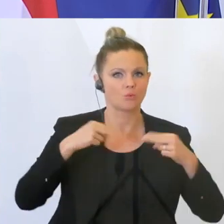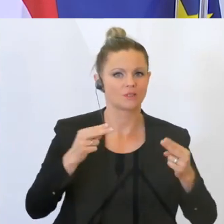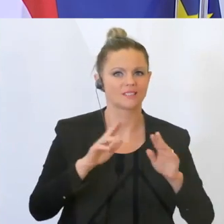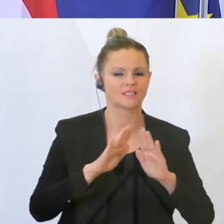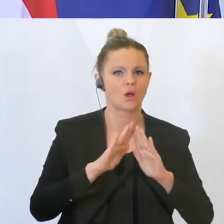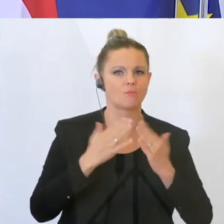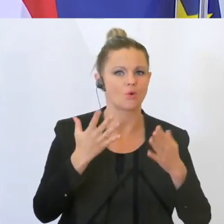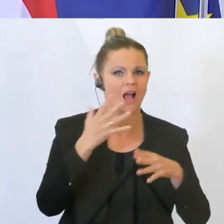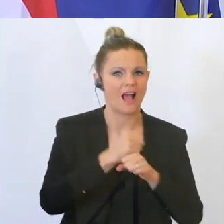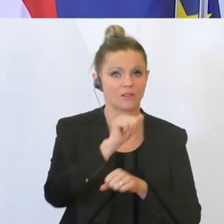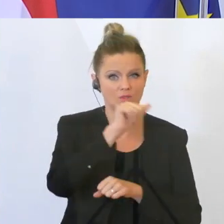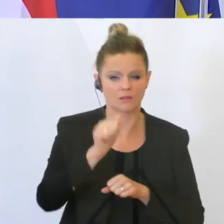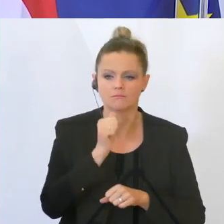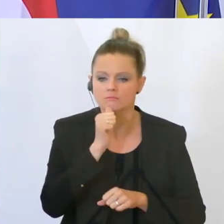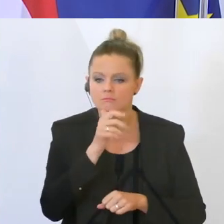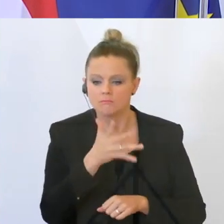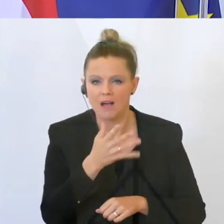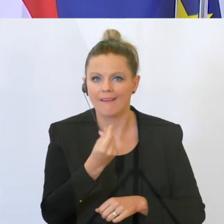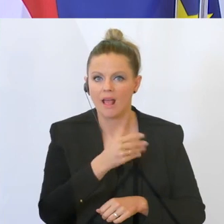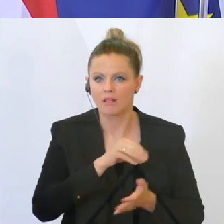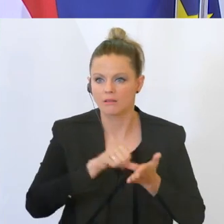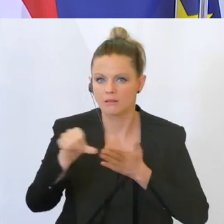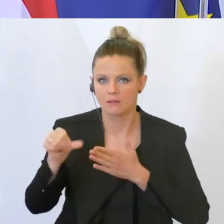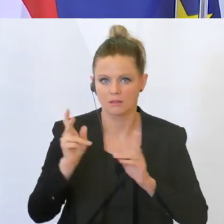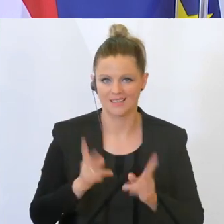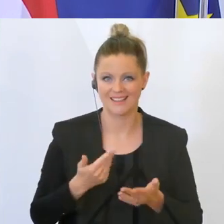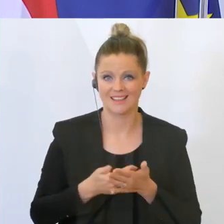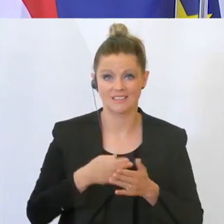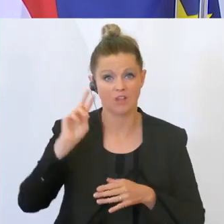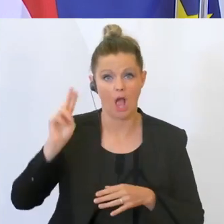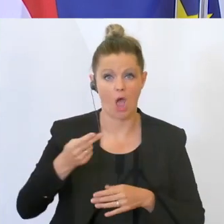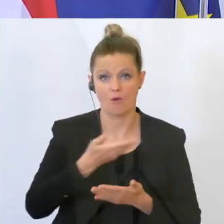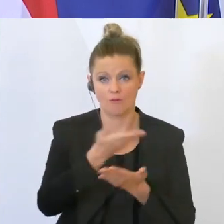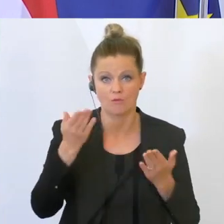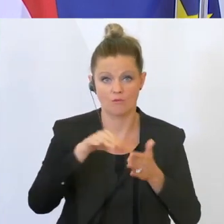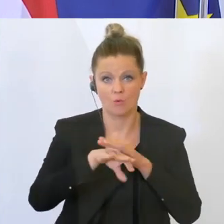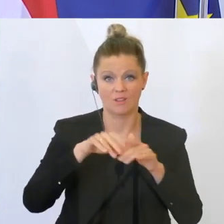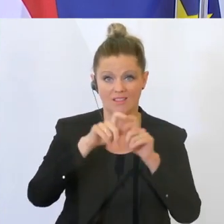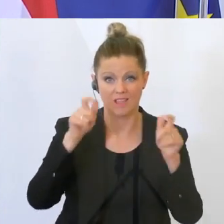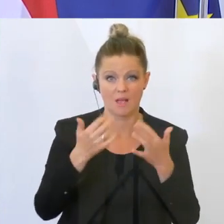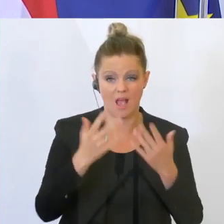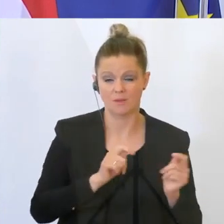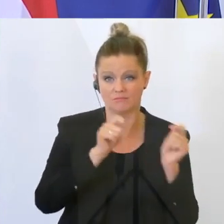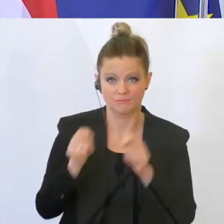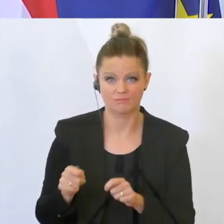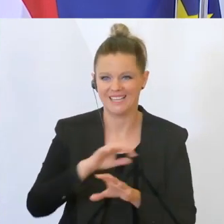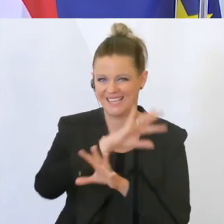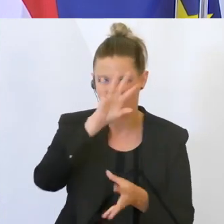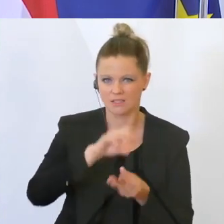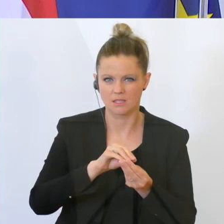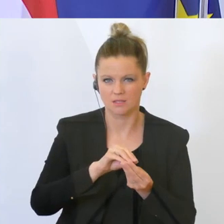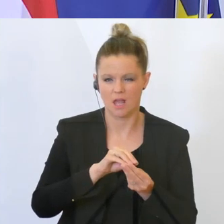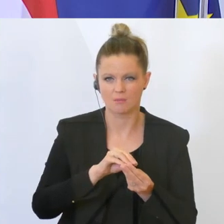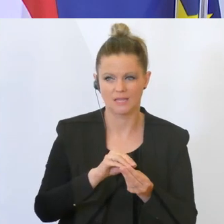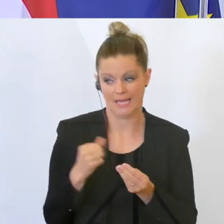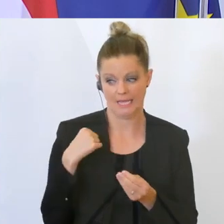hier in wenigen Tagen das Geld. Und dementsprechend hier der Aufruf an die Unternehmer, einzureichen, und insgesamt sind mit heute,